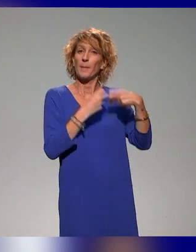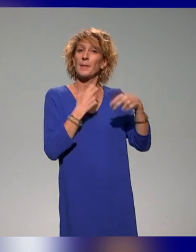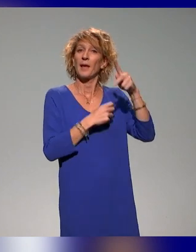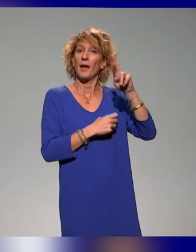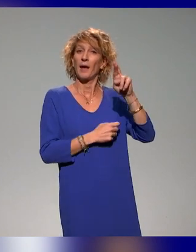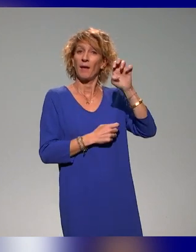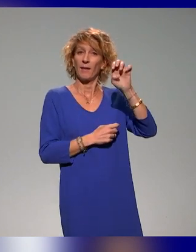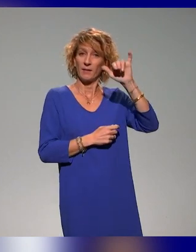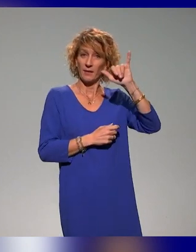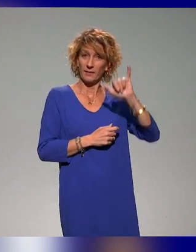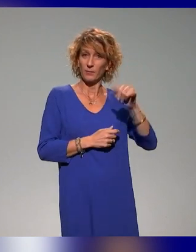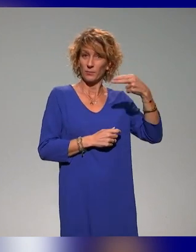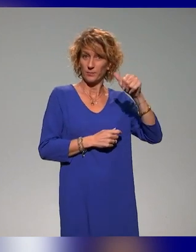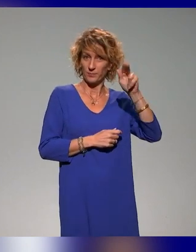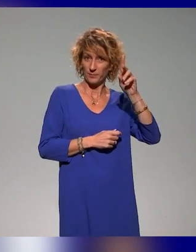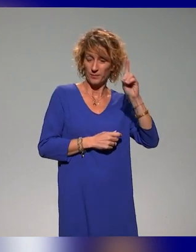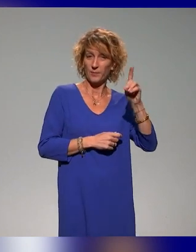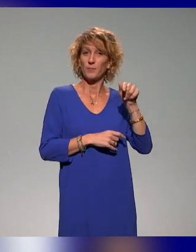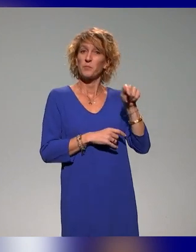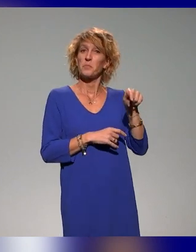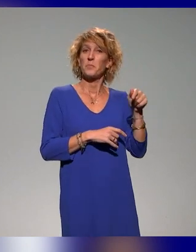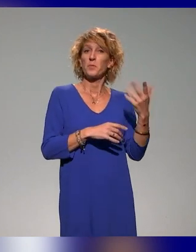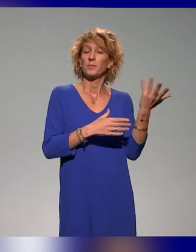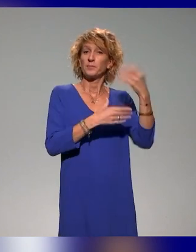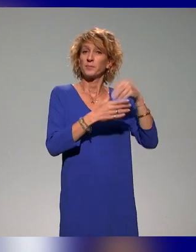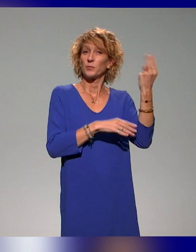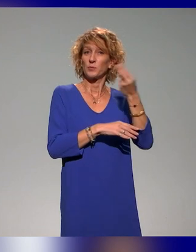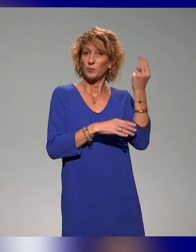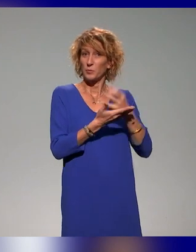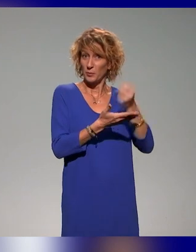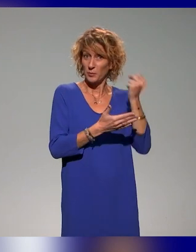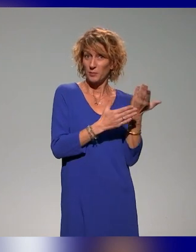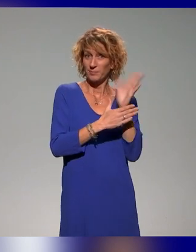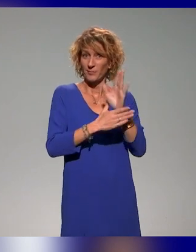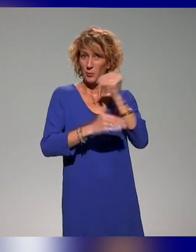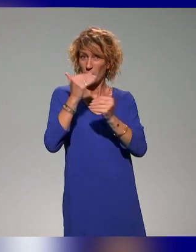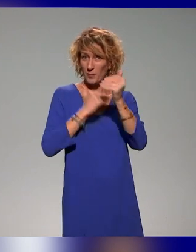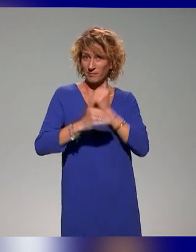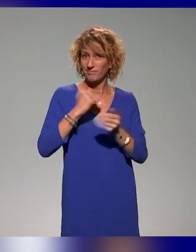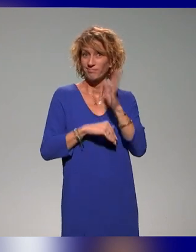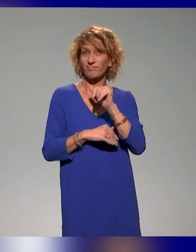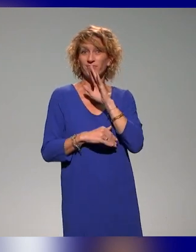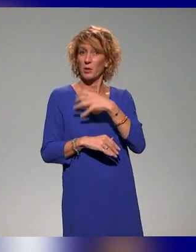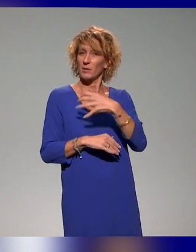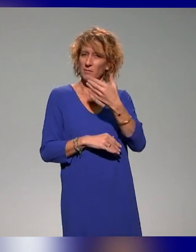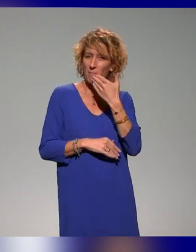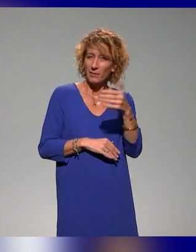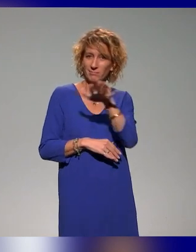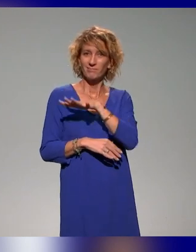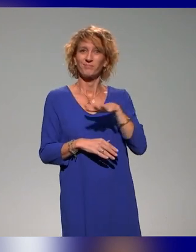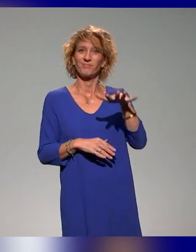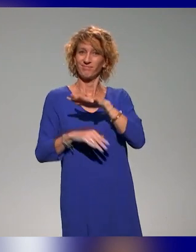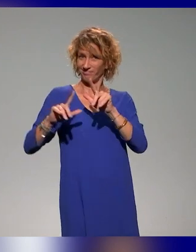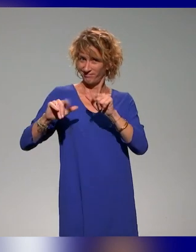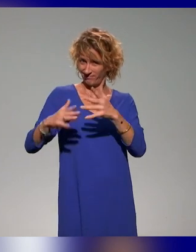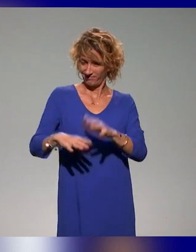nous présenter le programme de cet après-midi qui va être très, très riche. Et merci encore à toutes et tous d'être